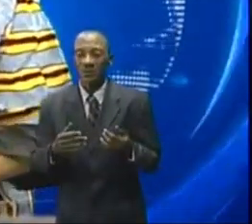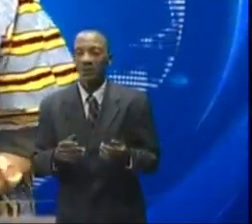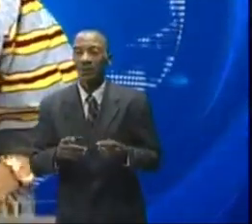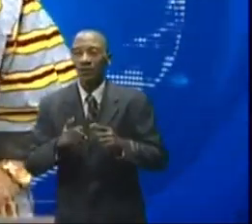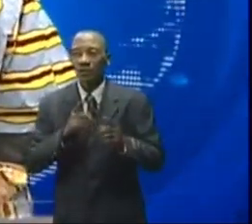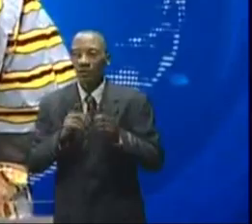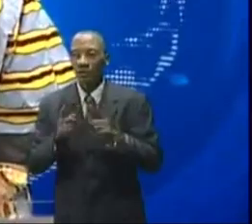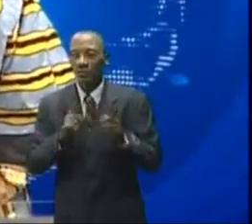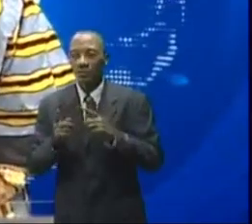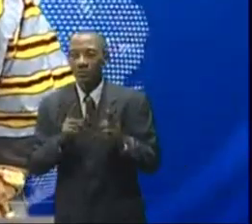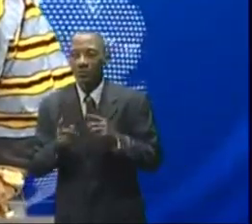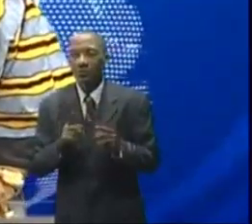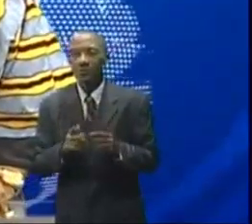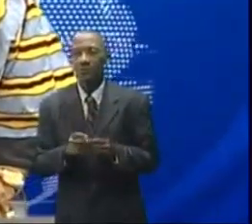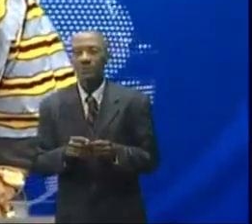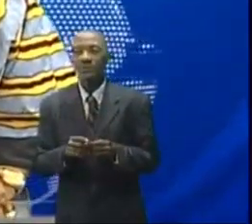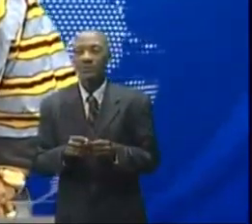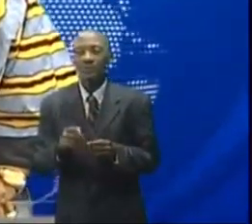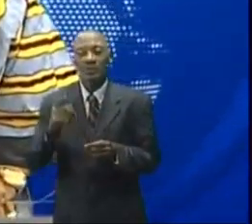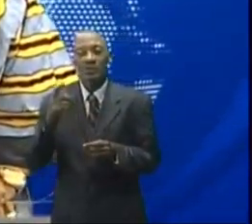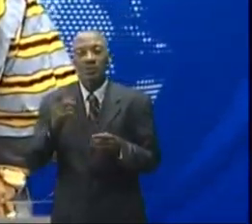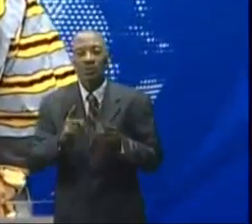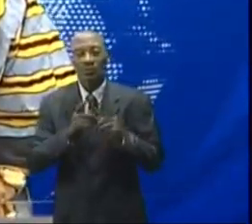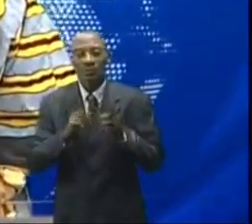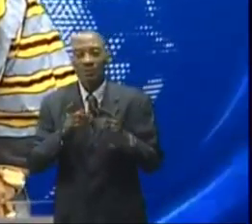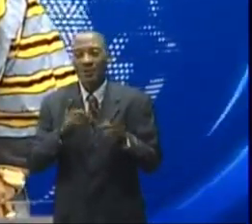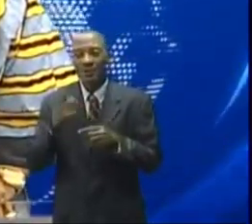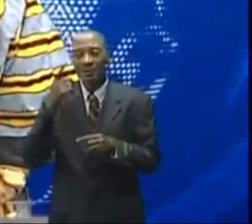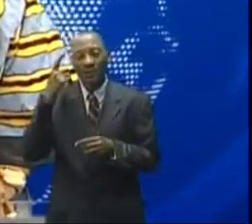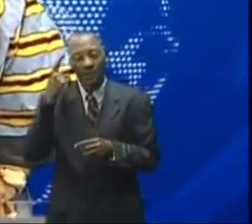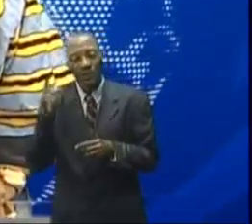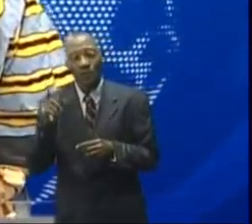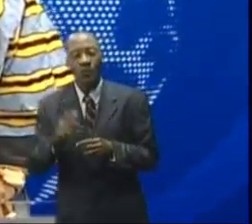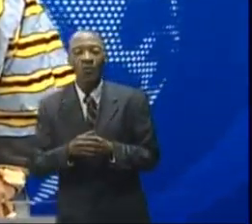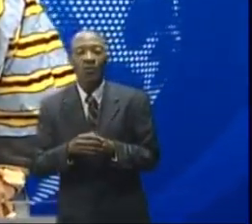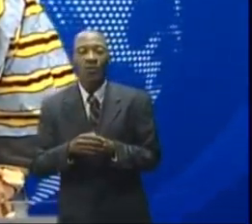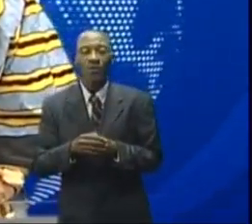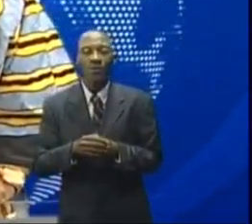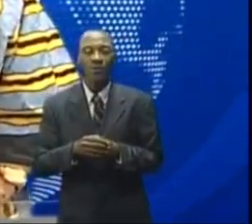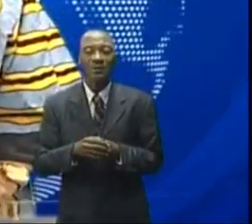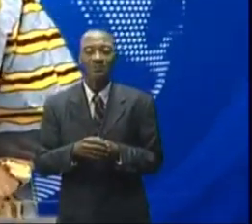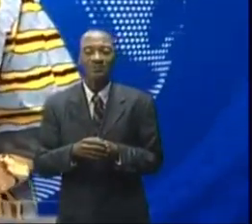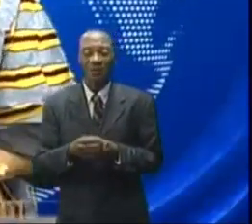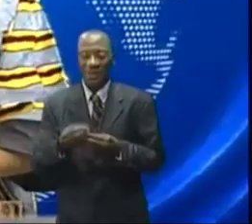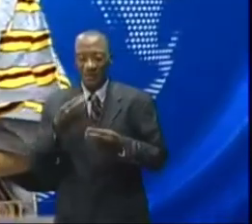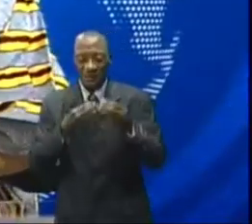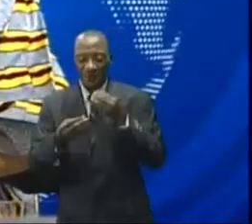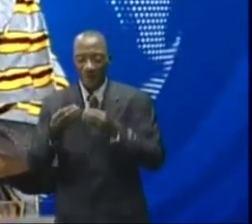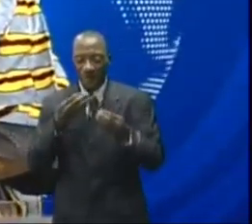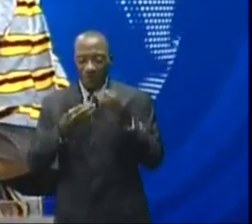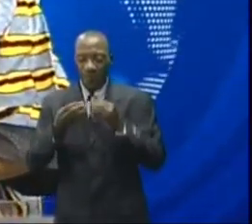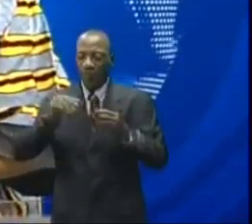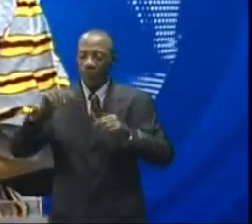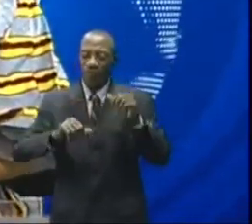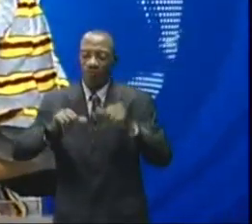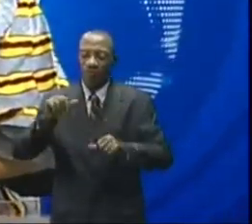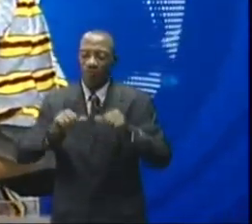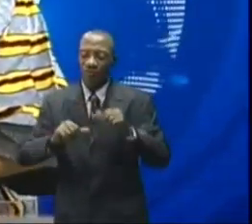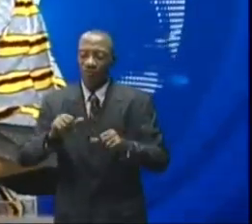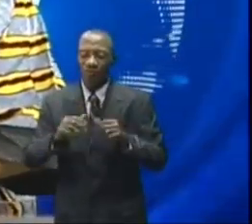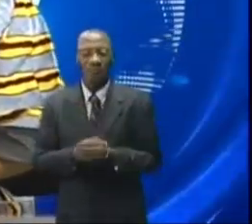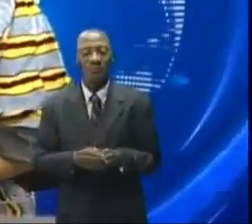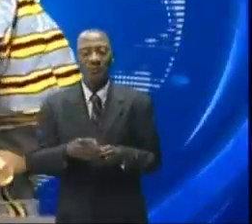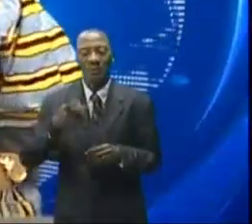Programme national de nutrition et l'UNICEF viennent de proposer pour lutter contre la malnutrition. Les parents des enfants de la commune de Lancélé